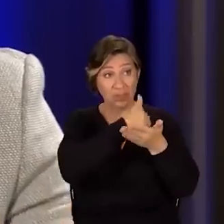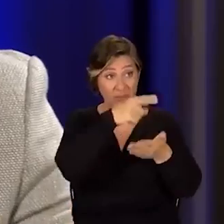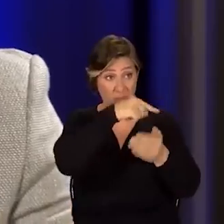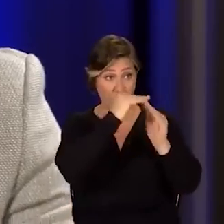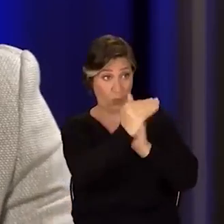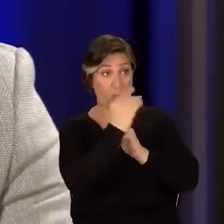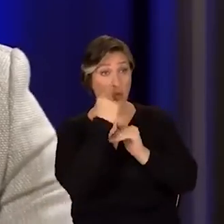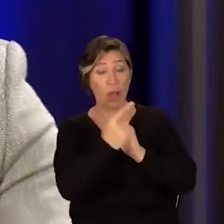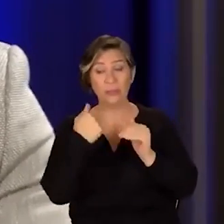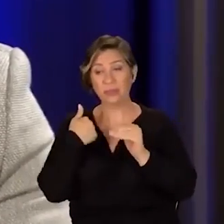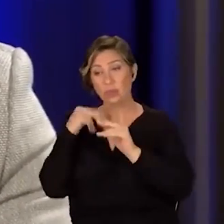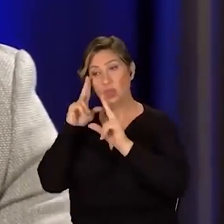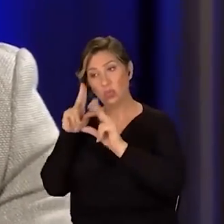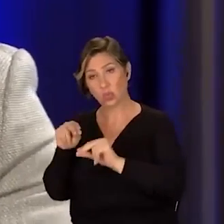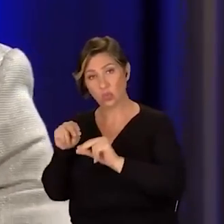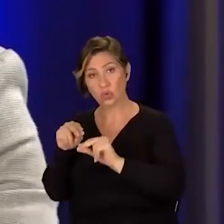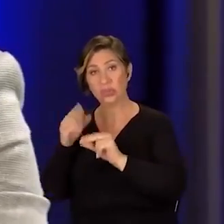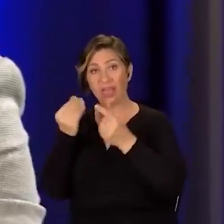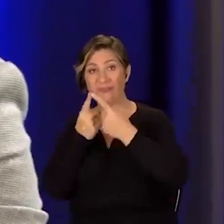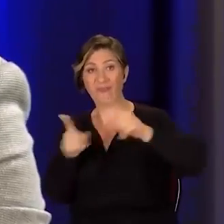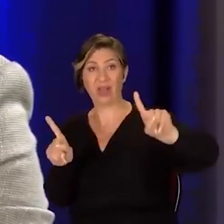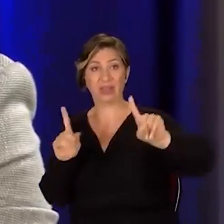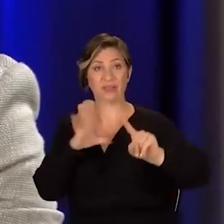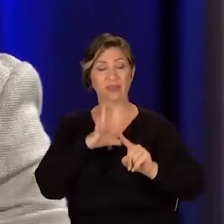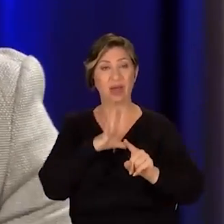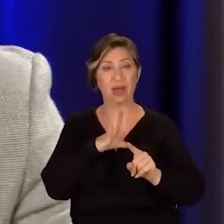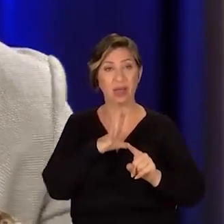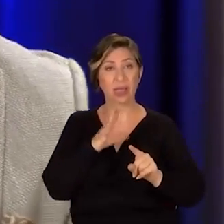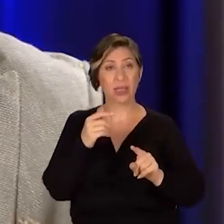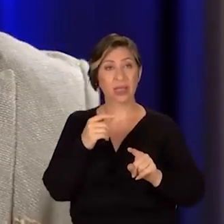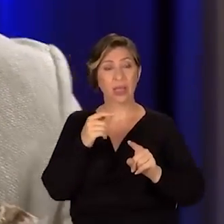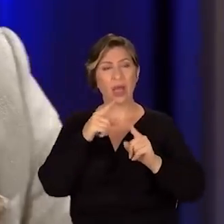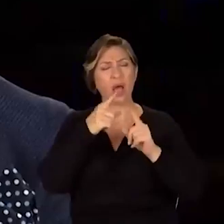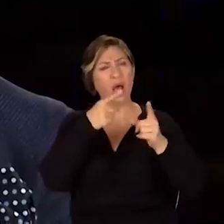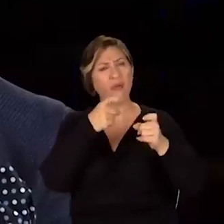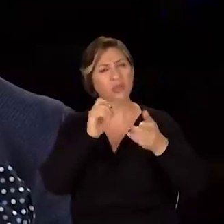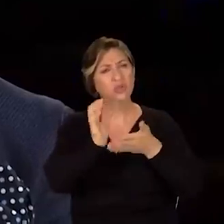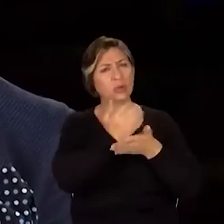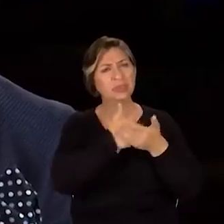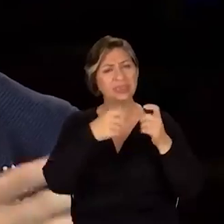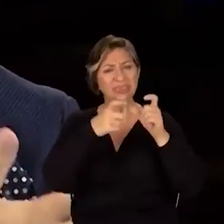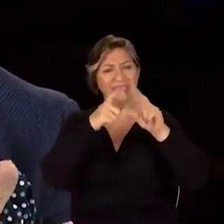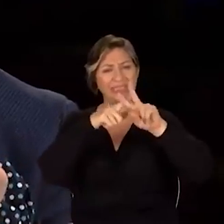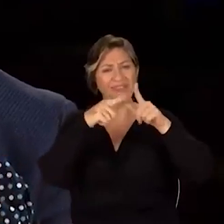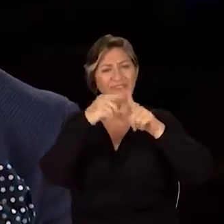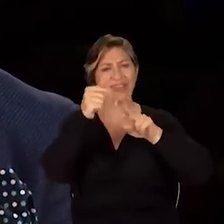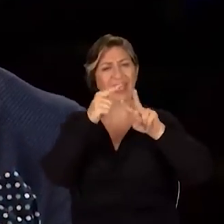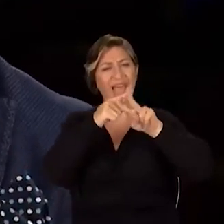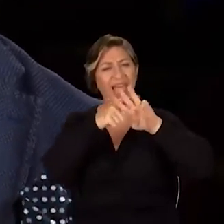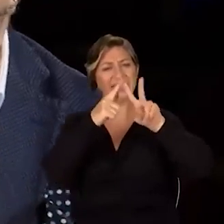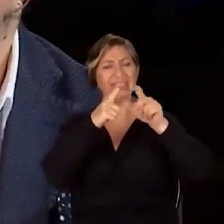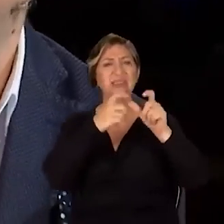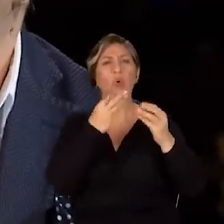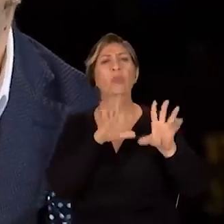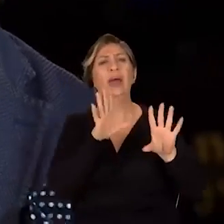topluluklara göre bizim uyku yapımızda daha farklılık meydana gelmiş. Yani avcı biz toplayıcı daha... toplumdan kazı sapiens olmayan çok öncesinden bir yok, şey yok, o